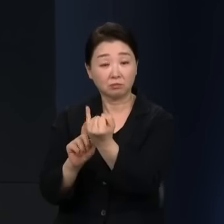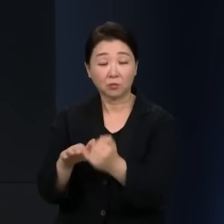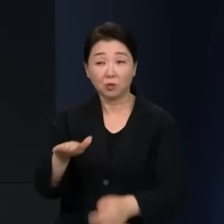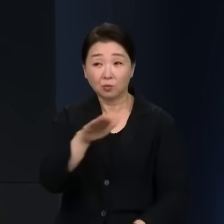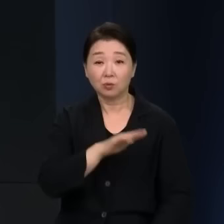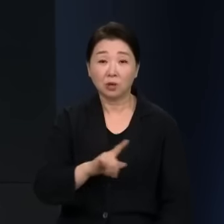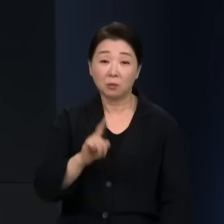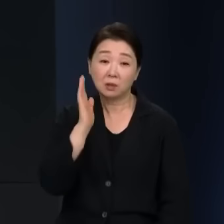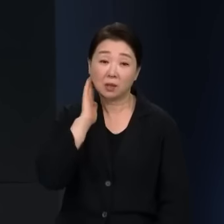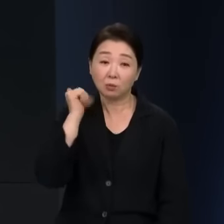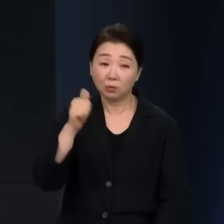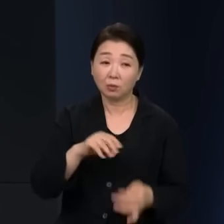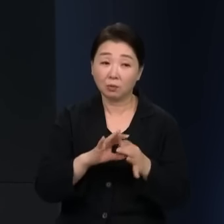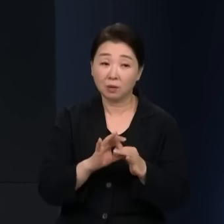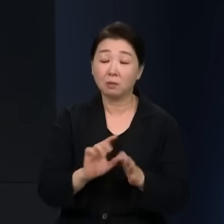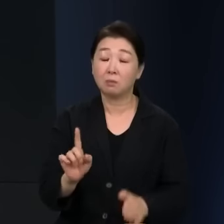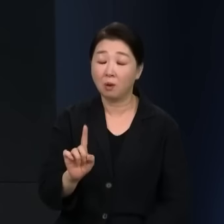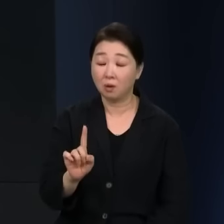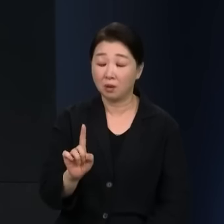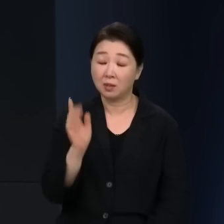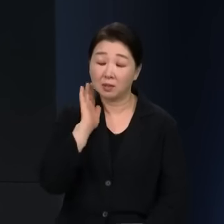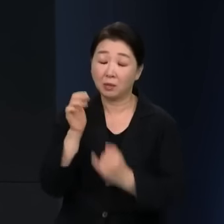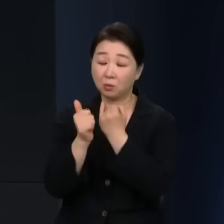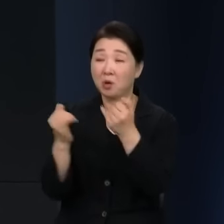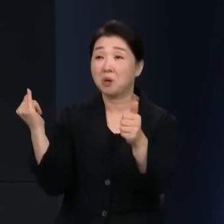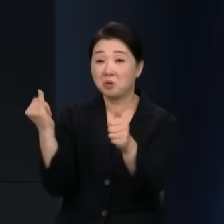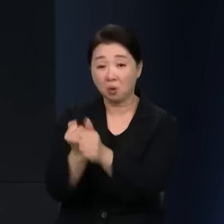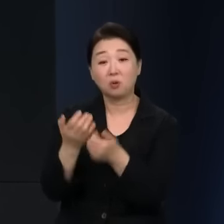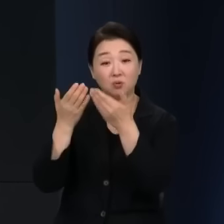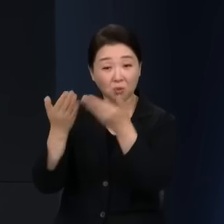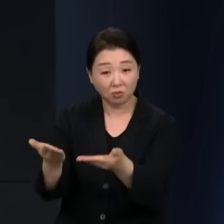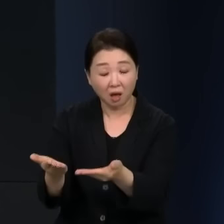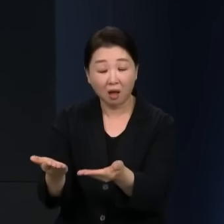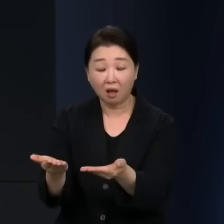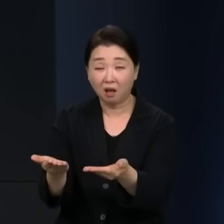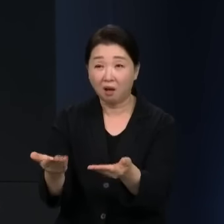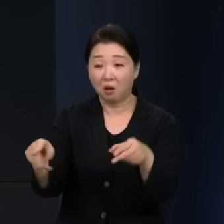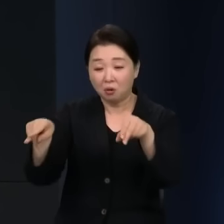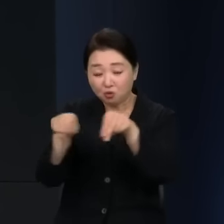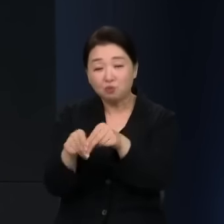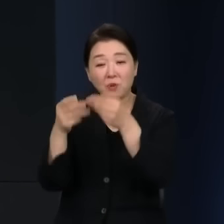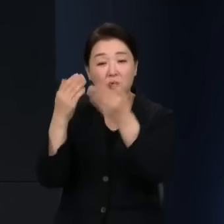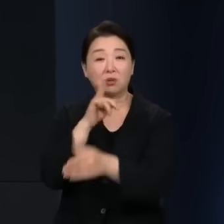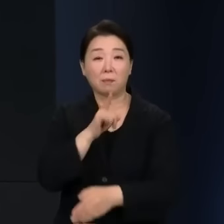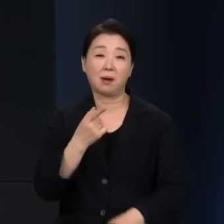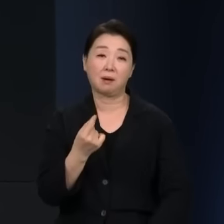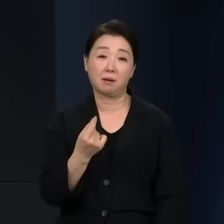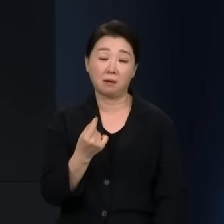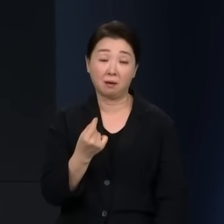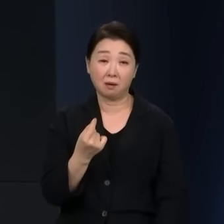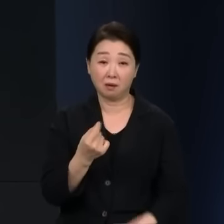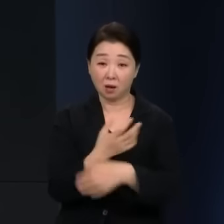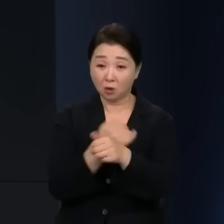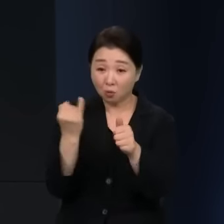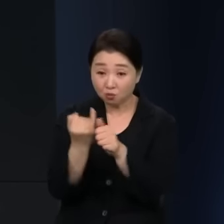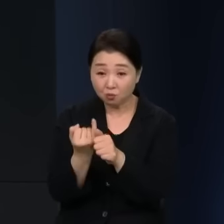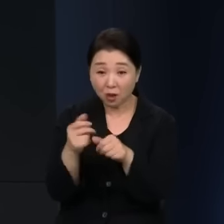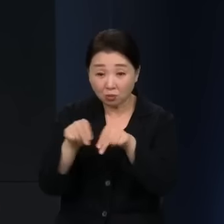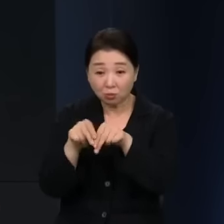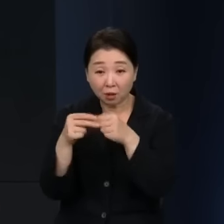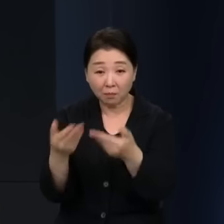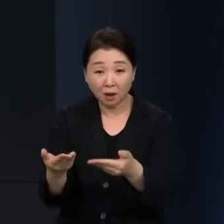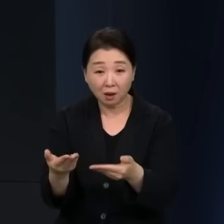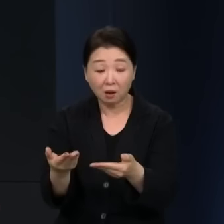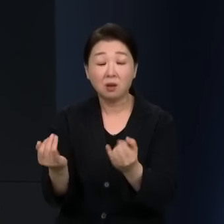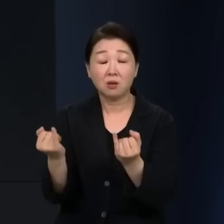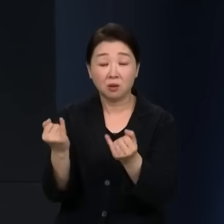여사라고 인건 여사를 결혼시켜 줬다 중매를 해줬다 뭐 이런 말씀도 하셨고 아 중매를 시켜 줬다고 이야기를 했다고 예